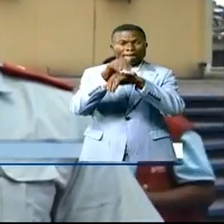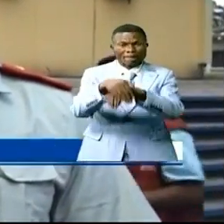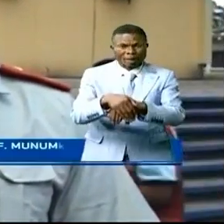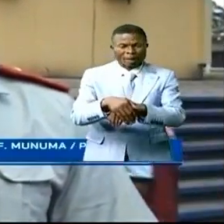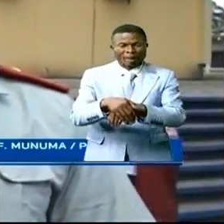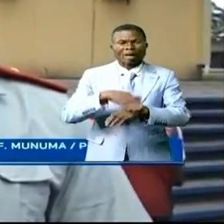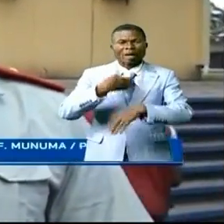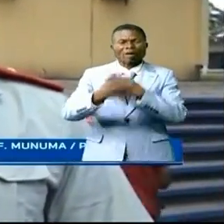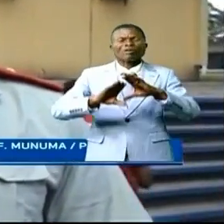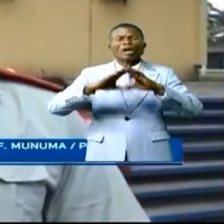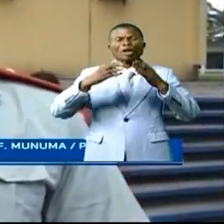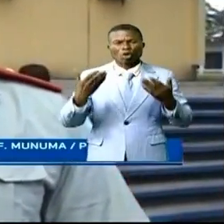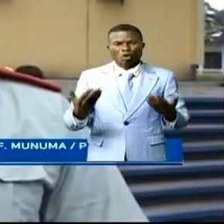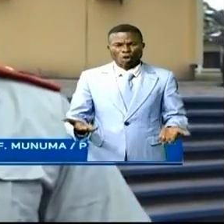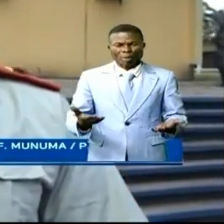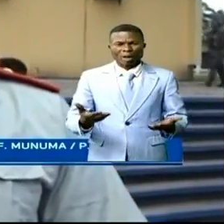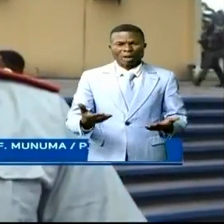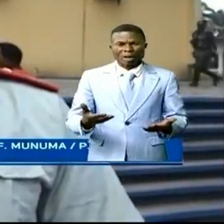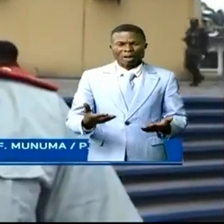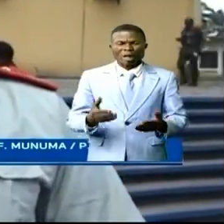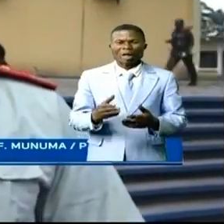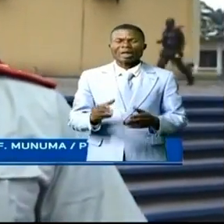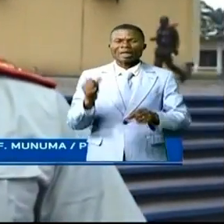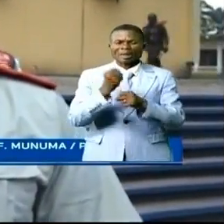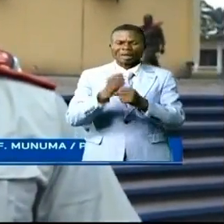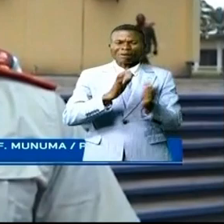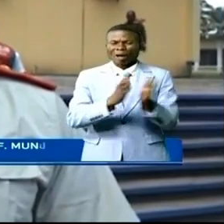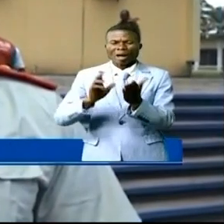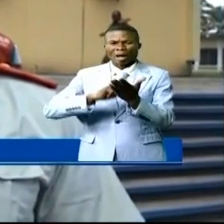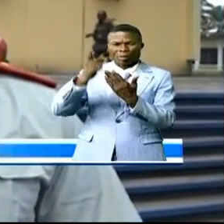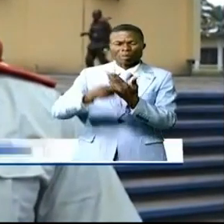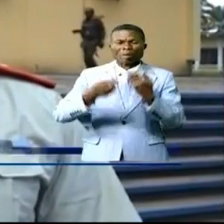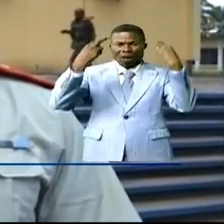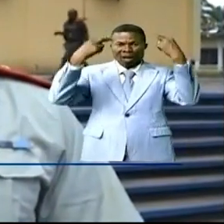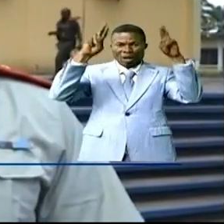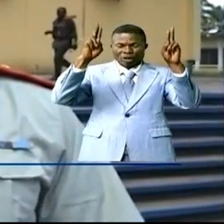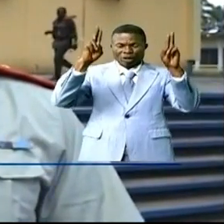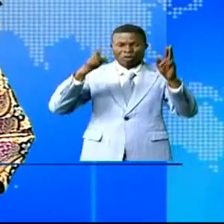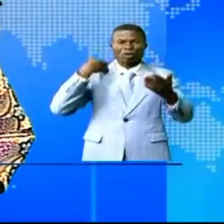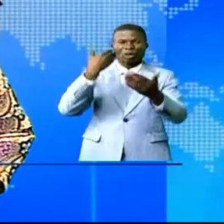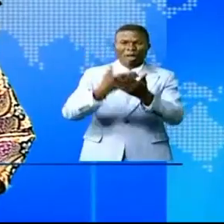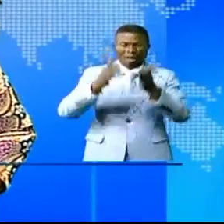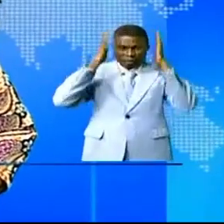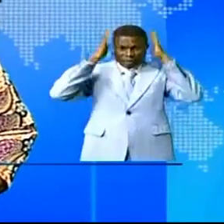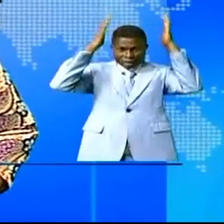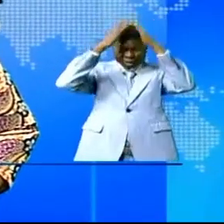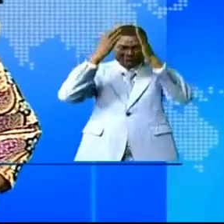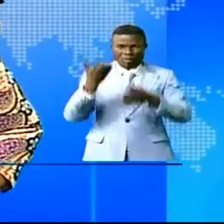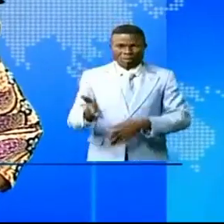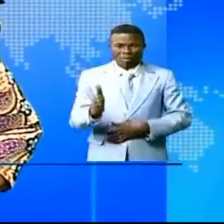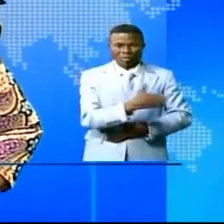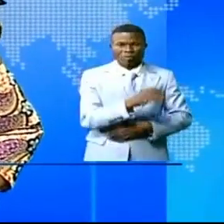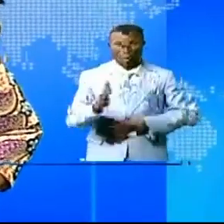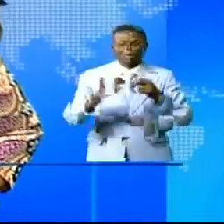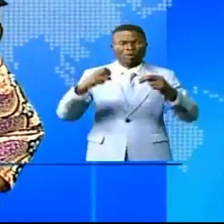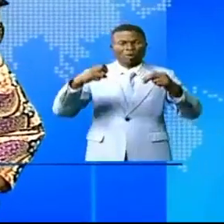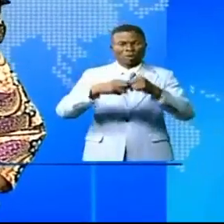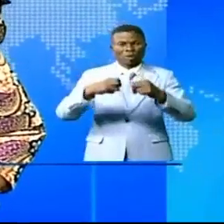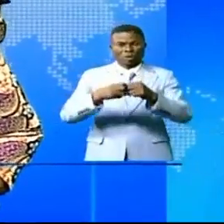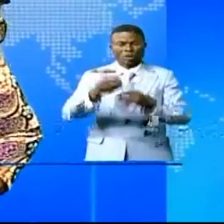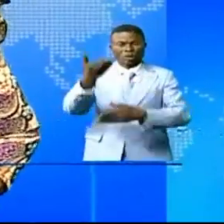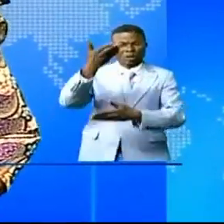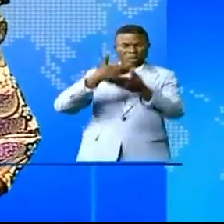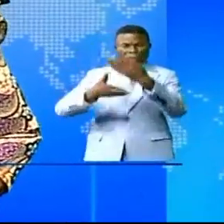comment ils vont encore de les planifier pour la réussite de ces grands événements on s'est peut-être de l'énergie après le